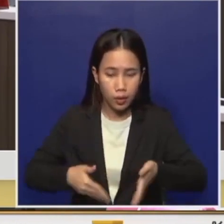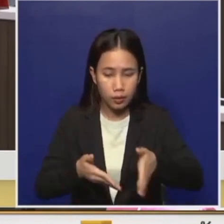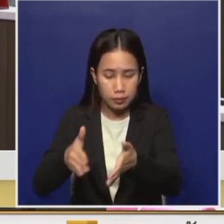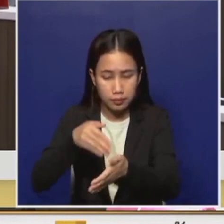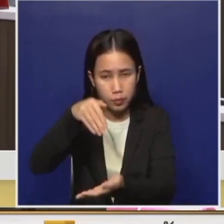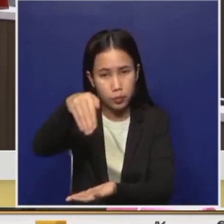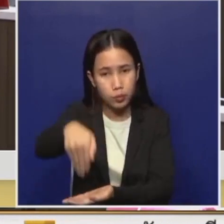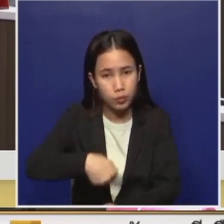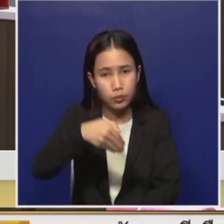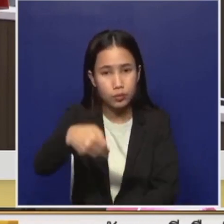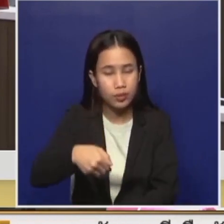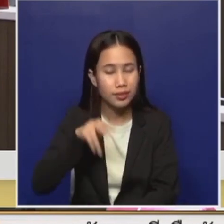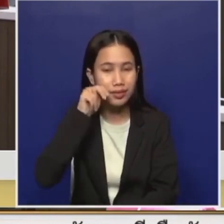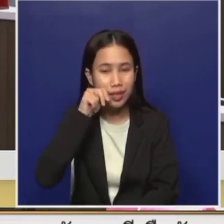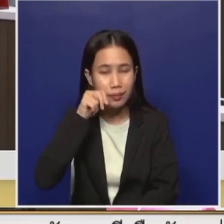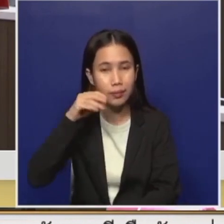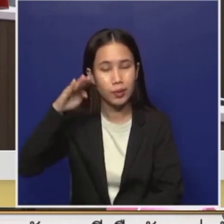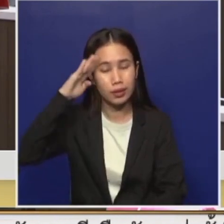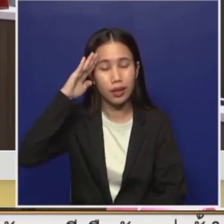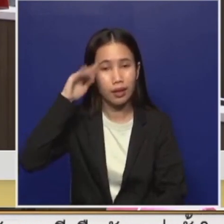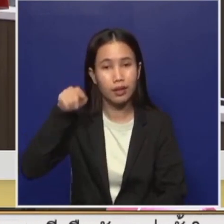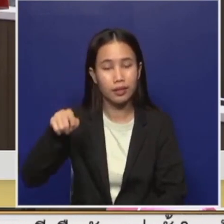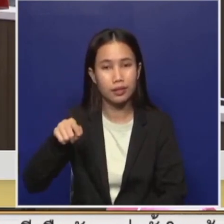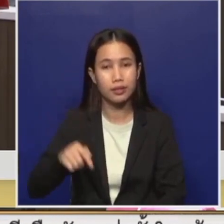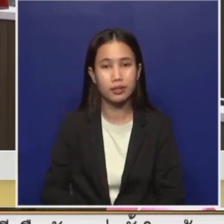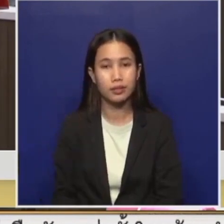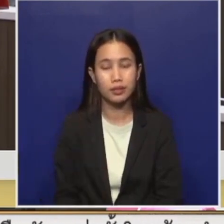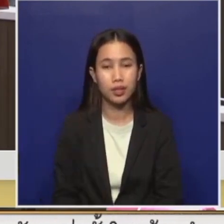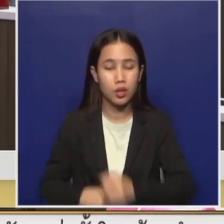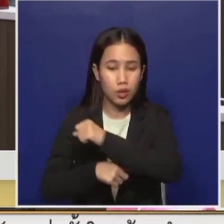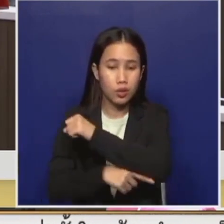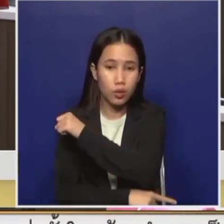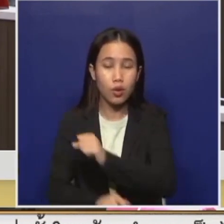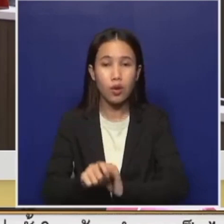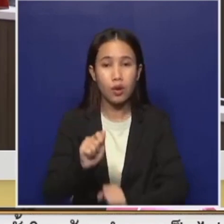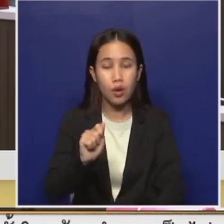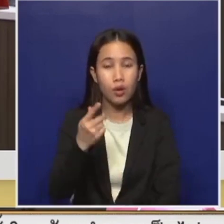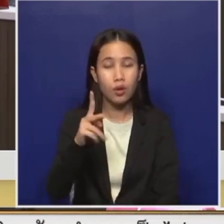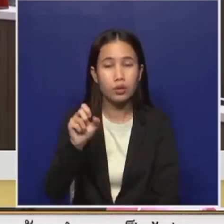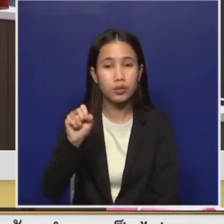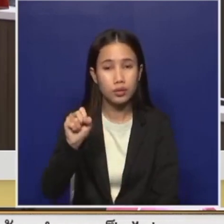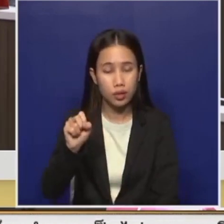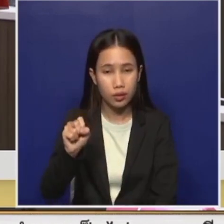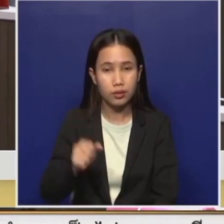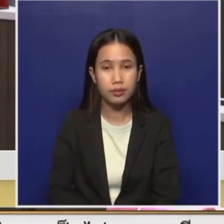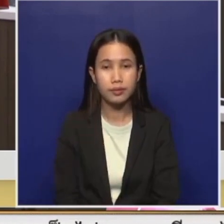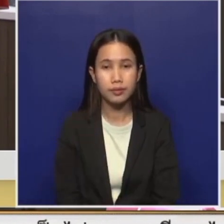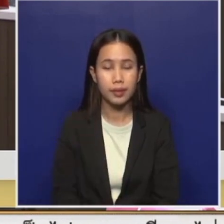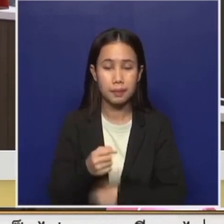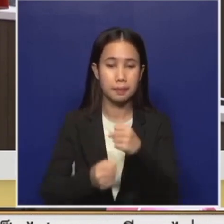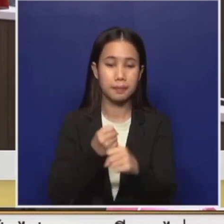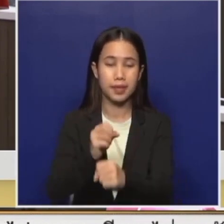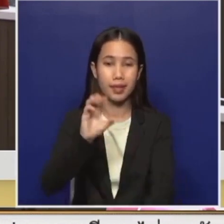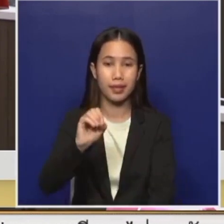สอAREเรองนี้มเพิดตมา่ป 58 ททนครัยังอยู่